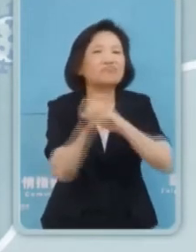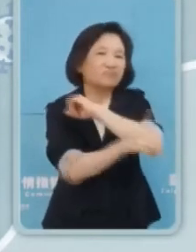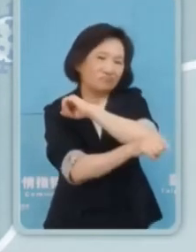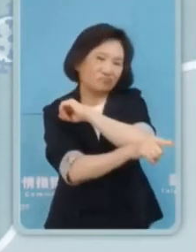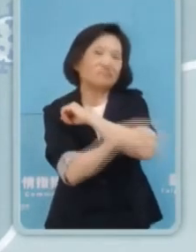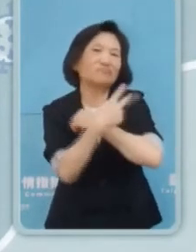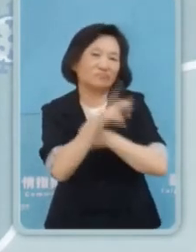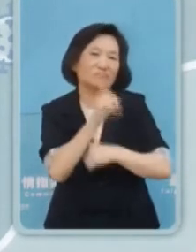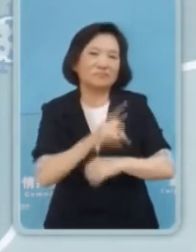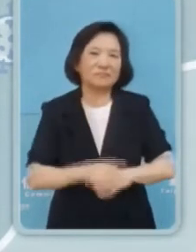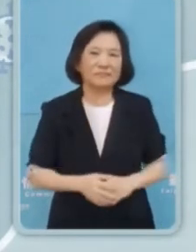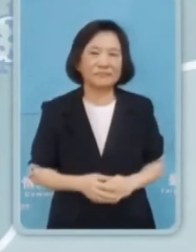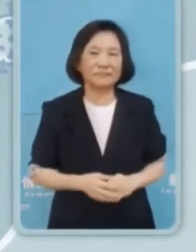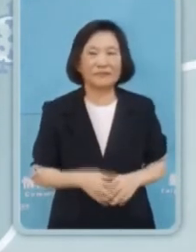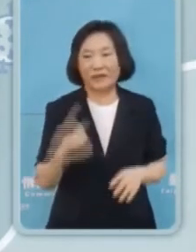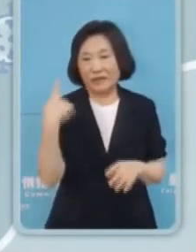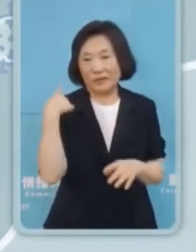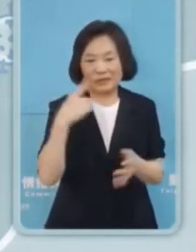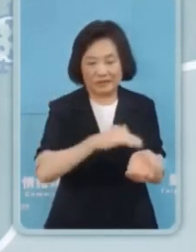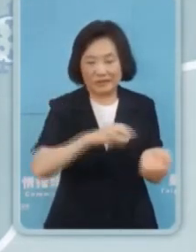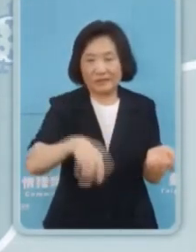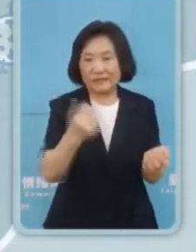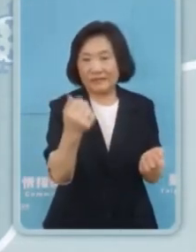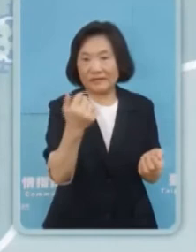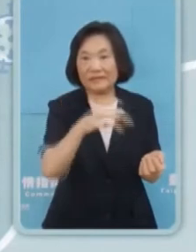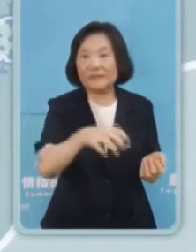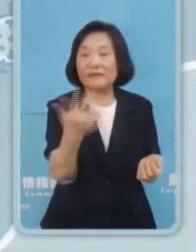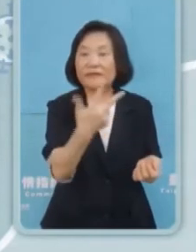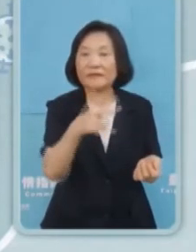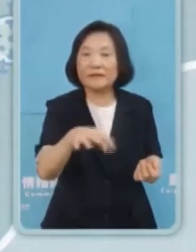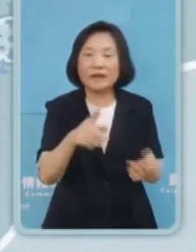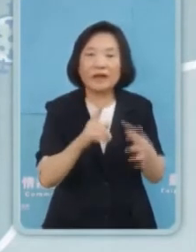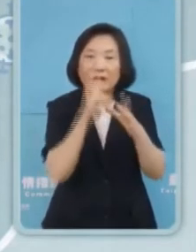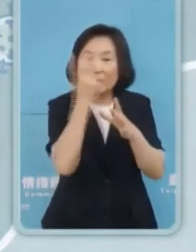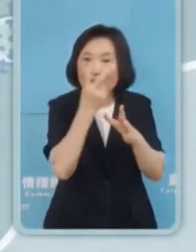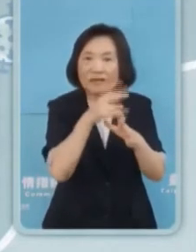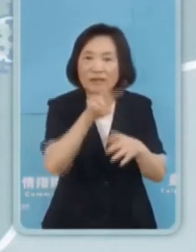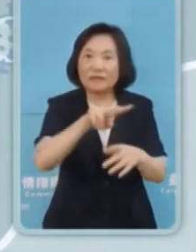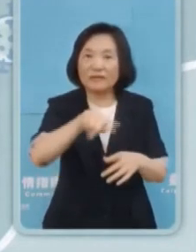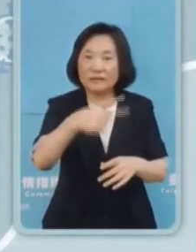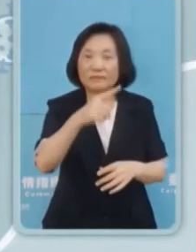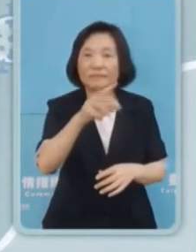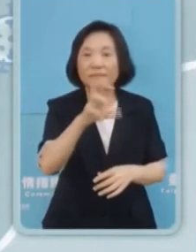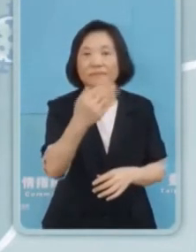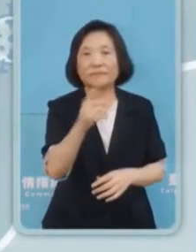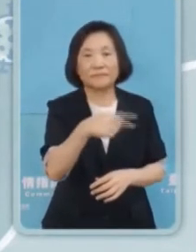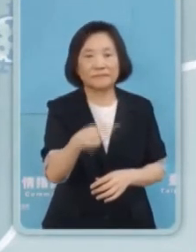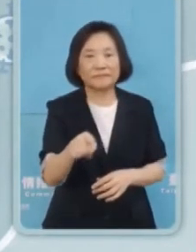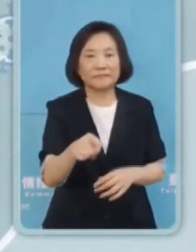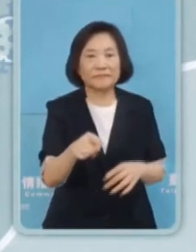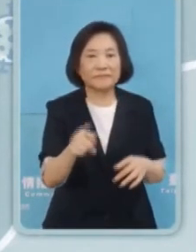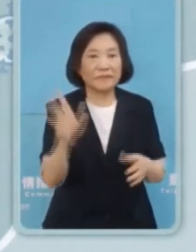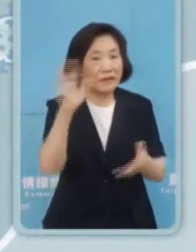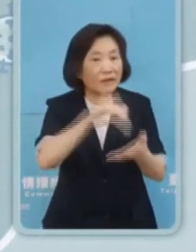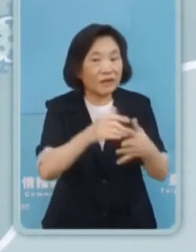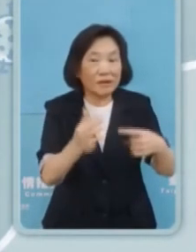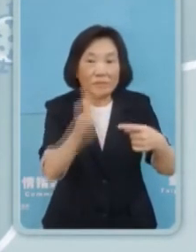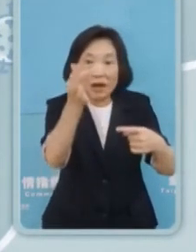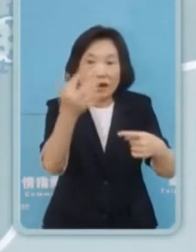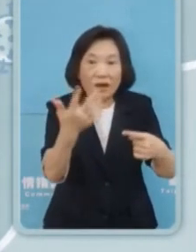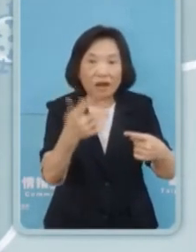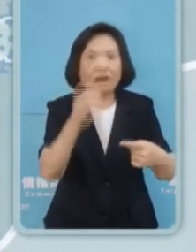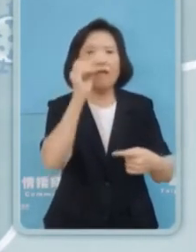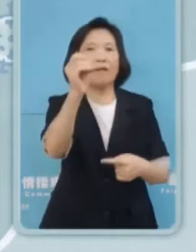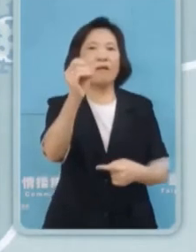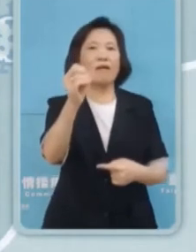那昨天哦，在七家医院哦，相当筛检的2189个，结果阳性率